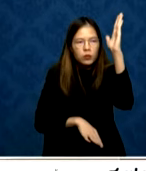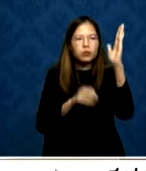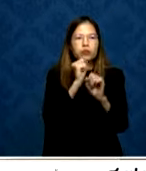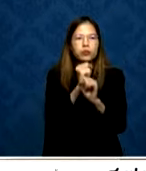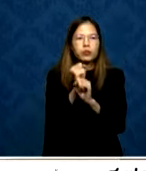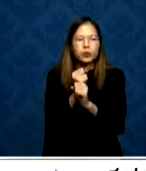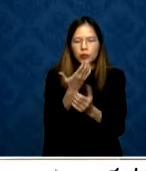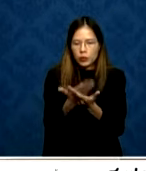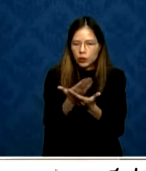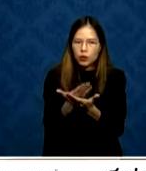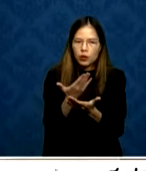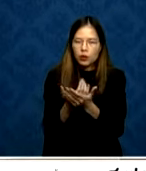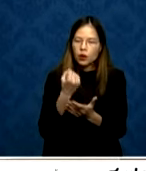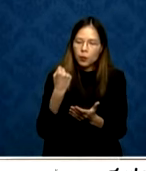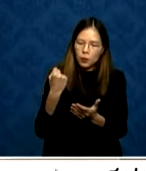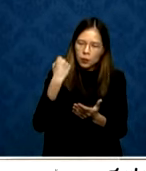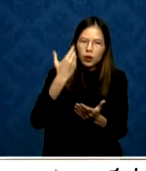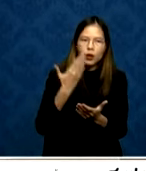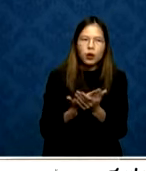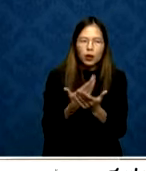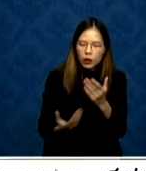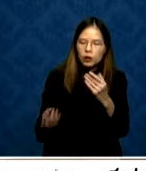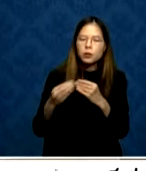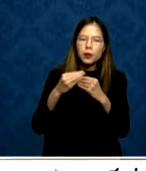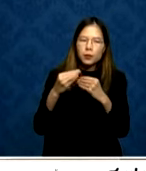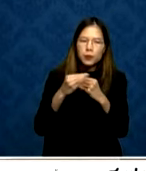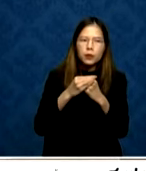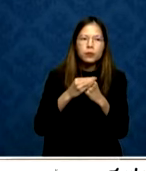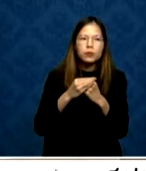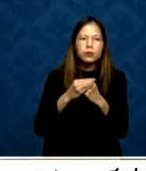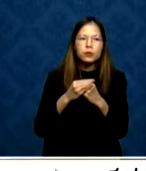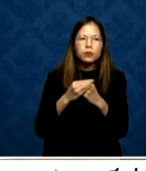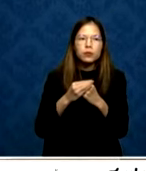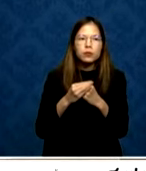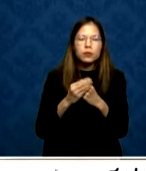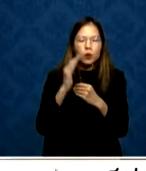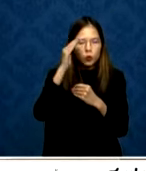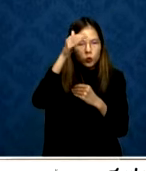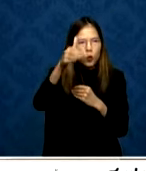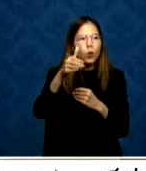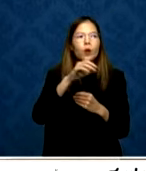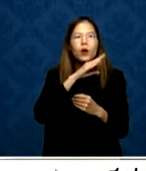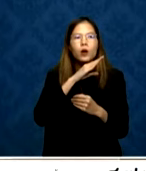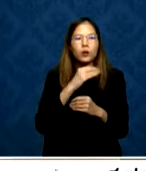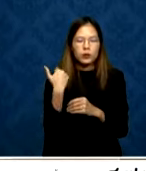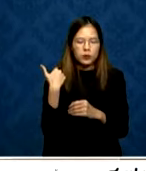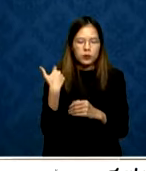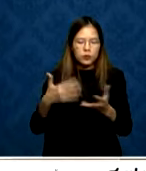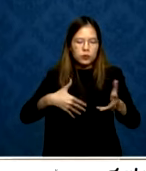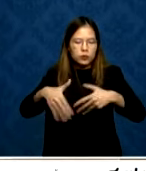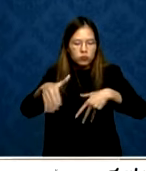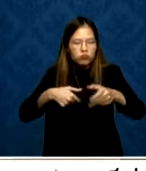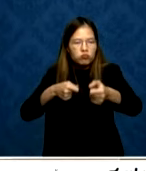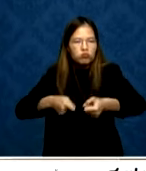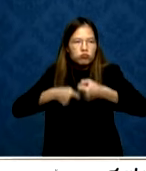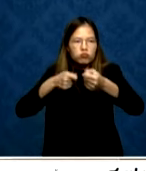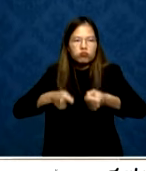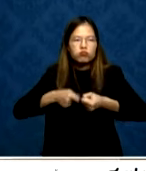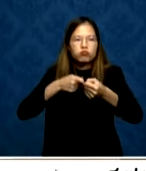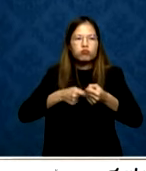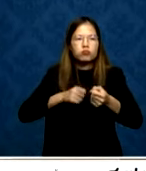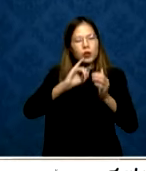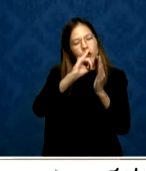านะที่มั่นคงขึ้นในอนาคตต่อไปนี้เราจะไม่เห็นนะครับว่าพี่น้องเกษตรกรแต่ละจังหวัดใน